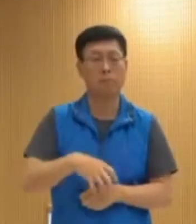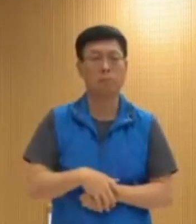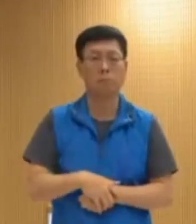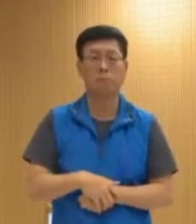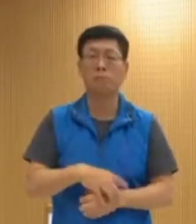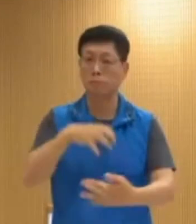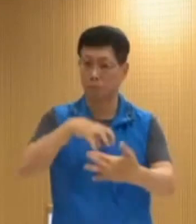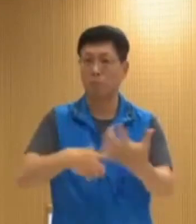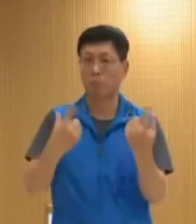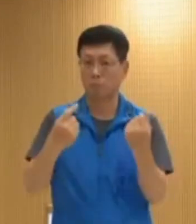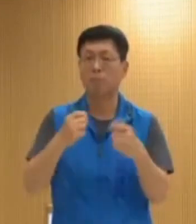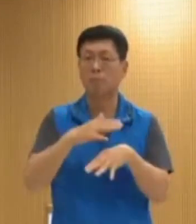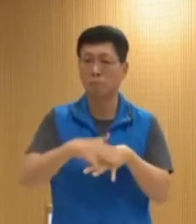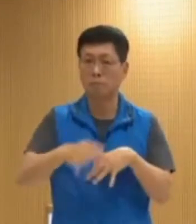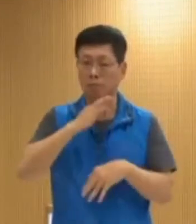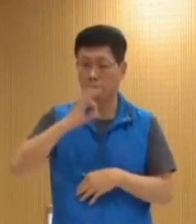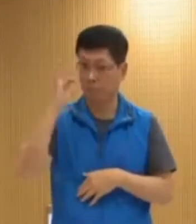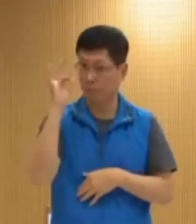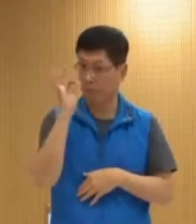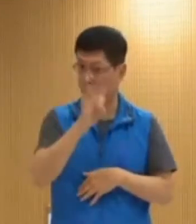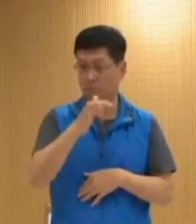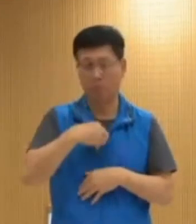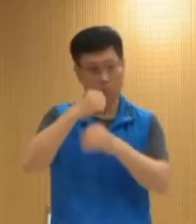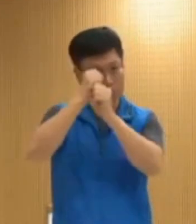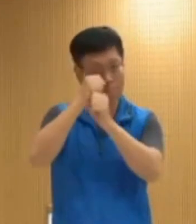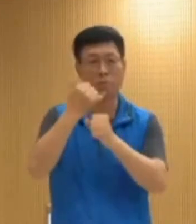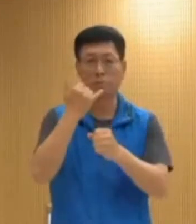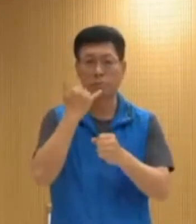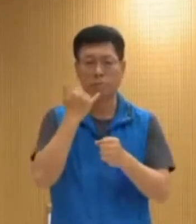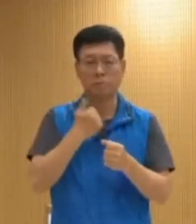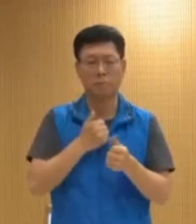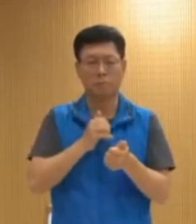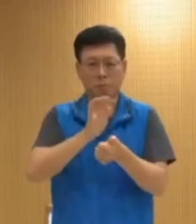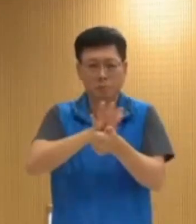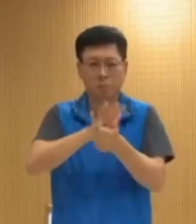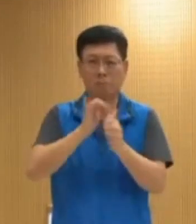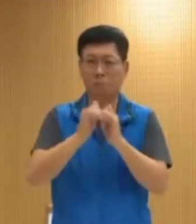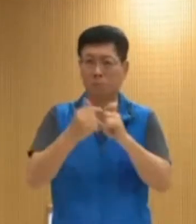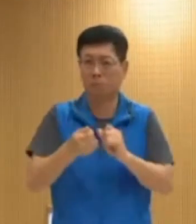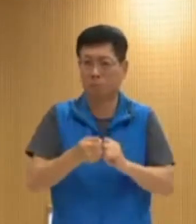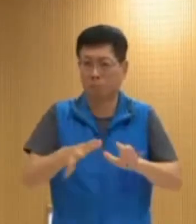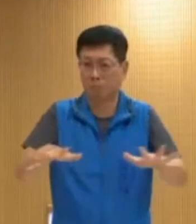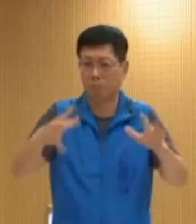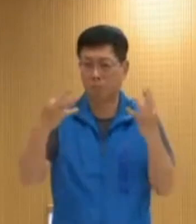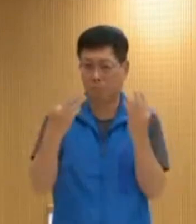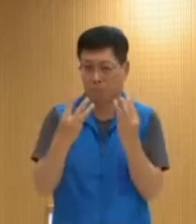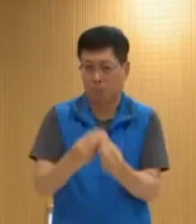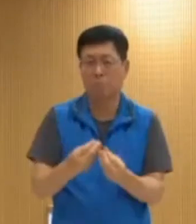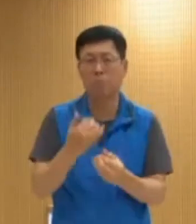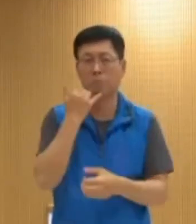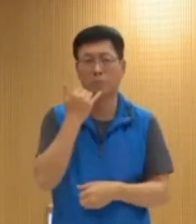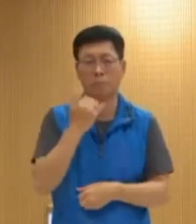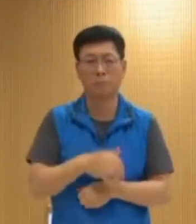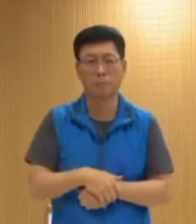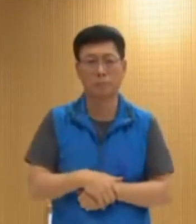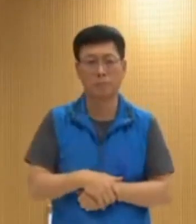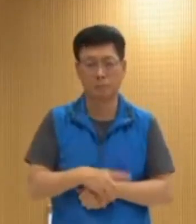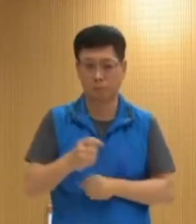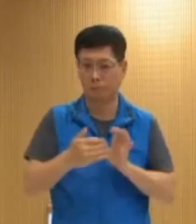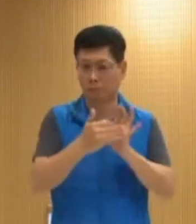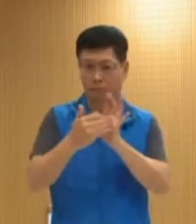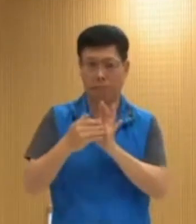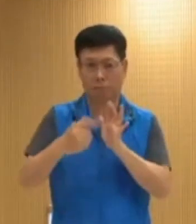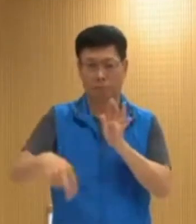面我们也会有快筛来降低社区群聚感染的风险，防堵